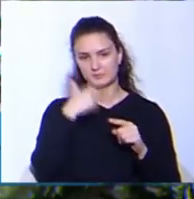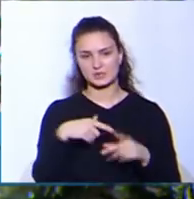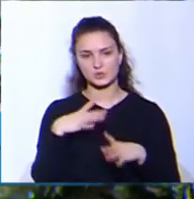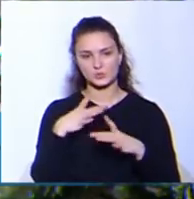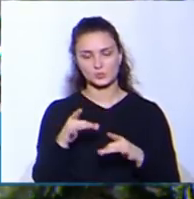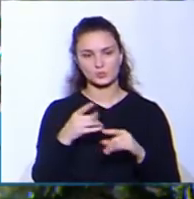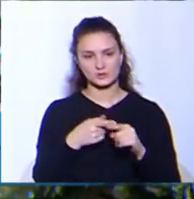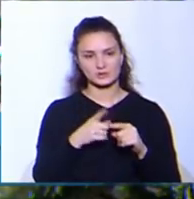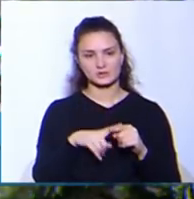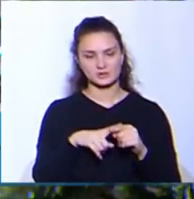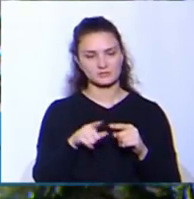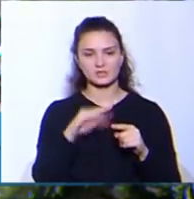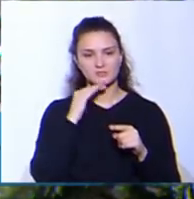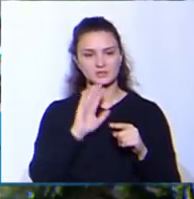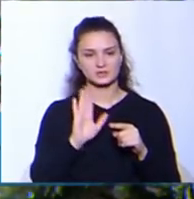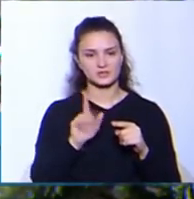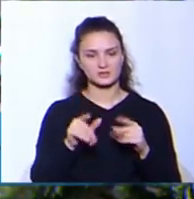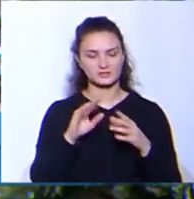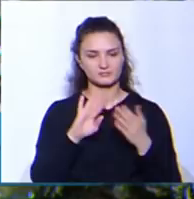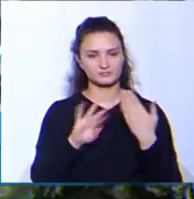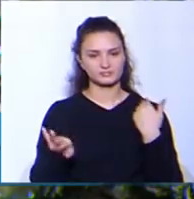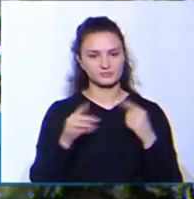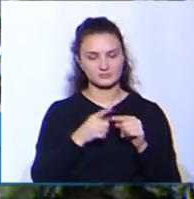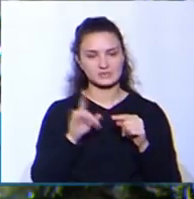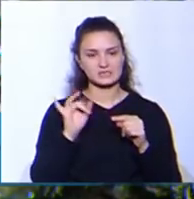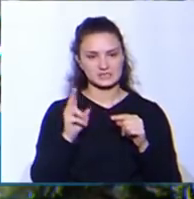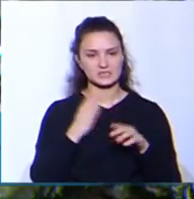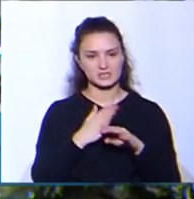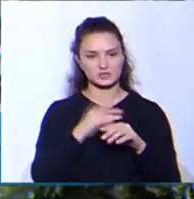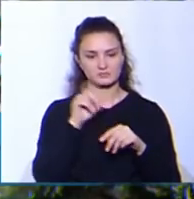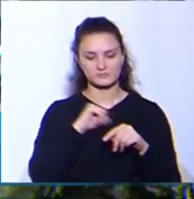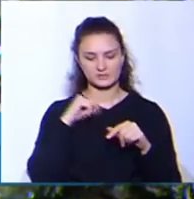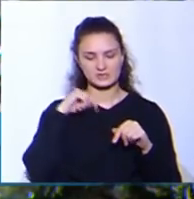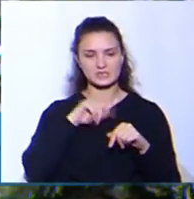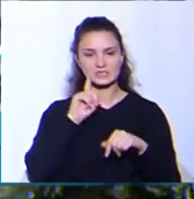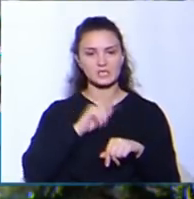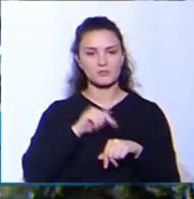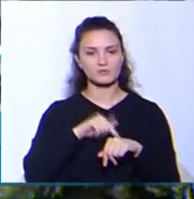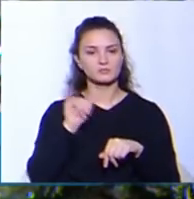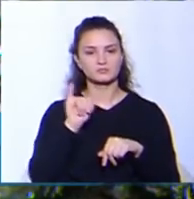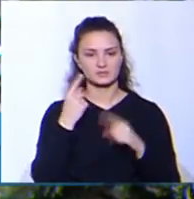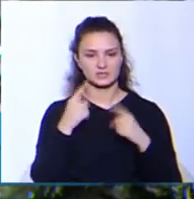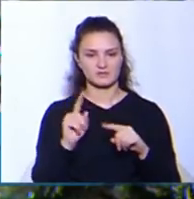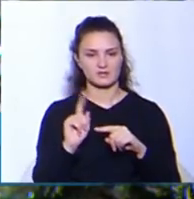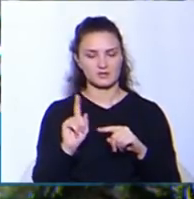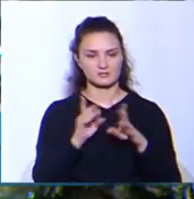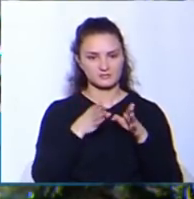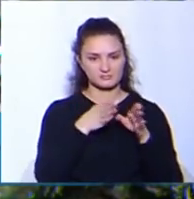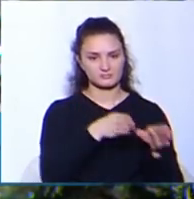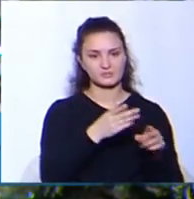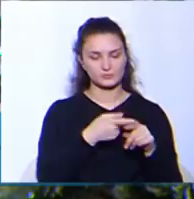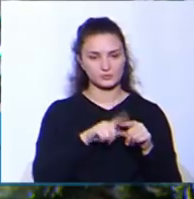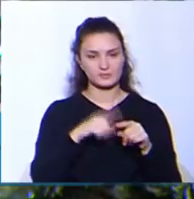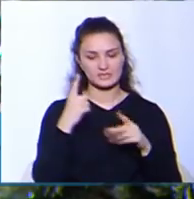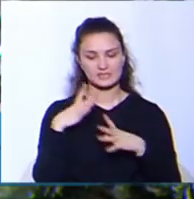დამოკიდებულების მოხსნა არ არის საკმარისი და რომ ამ დროს არის რისკი, რომ ადამიანმა სიამოვნების სხვა წყარო მოძებნოს და დამოკიდებულების